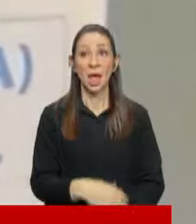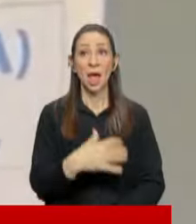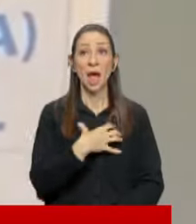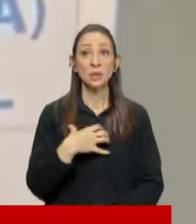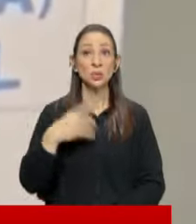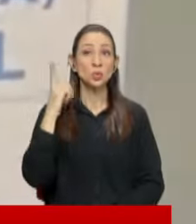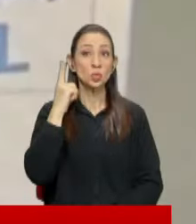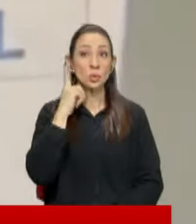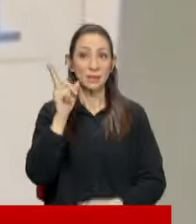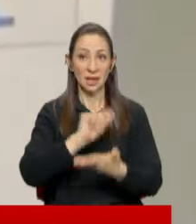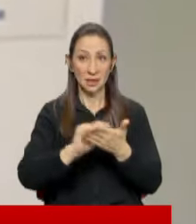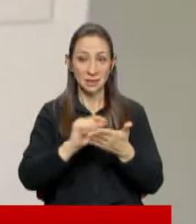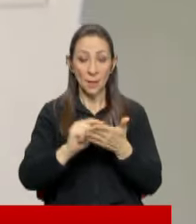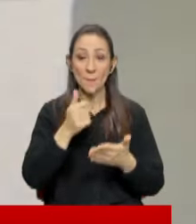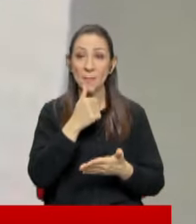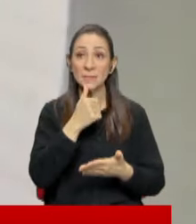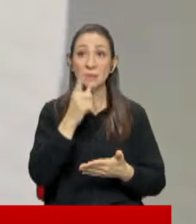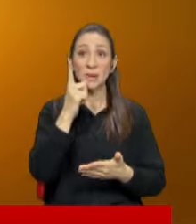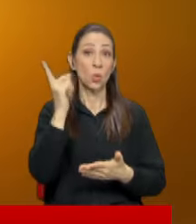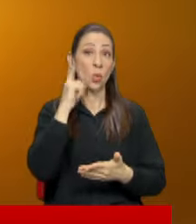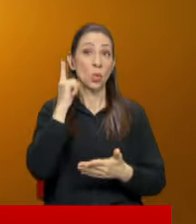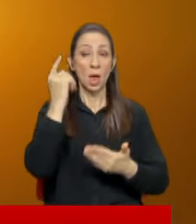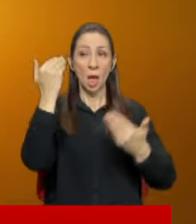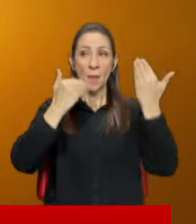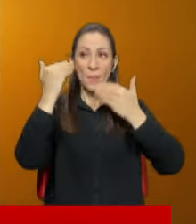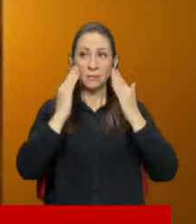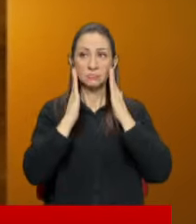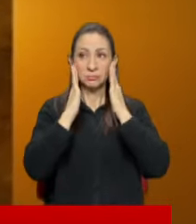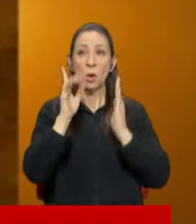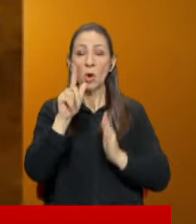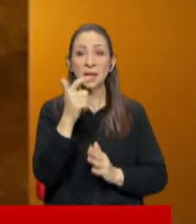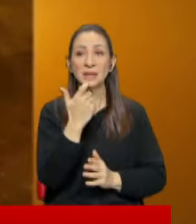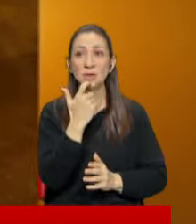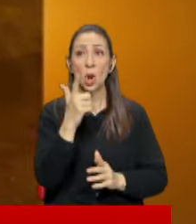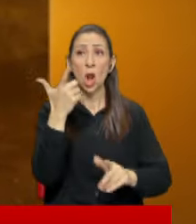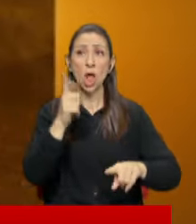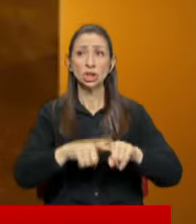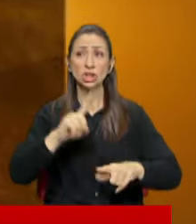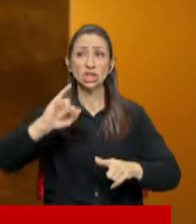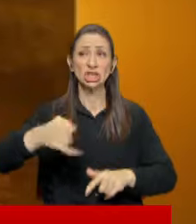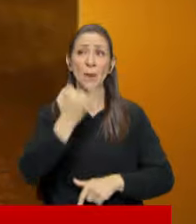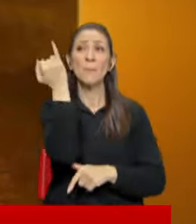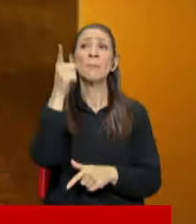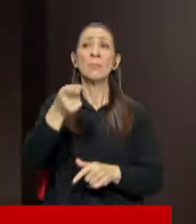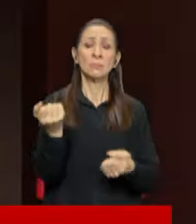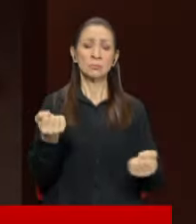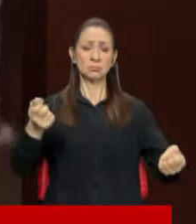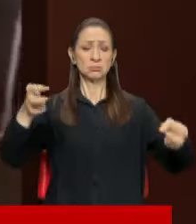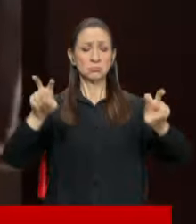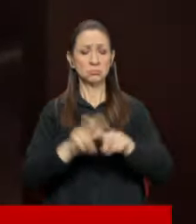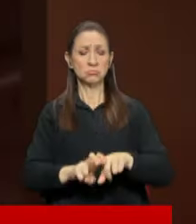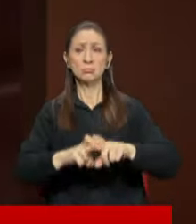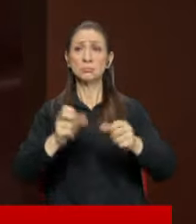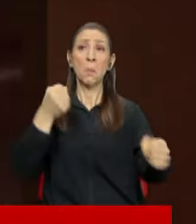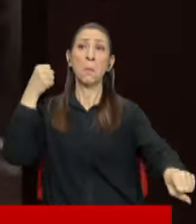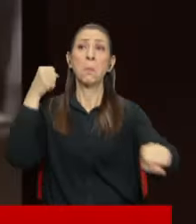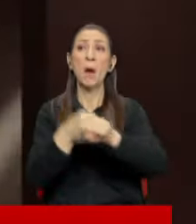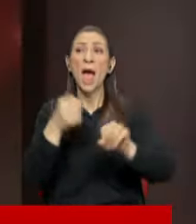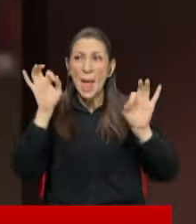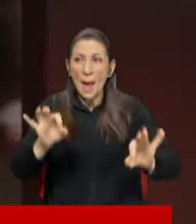Annesi ünlü bir yazar, babası ünlü bir estetik cerrah. 16 yaşındaki çocuk lüks cipin direksiyonuna geçti, kaza yaptı.